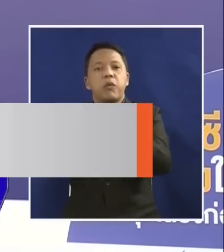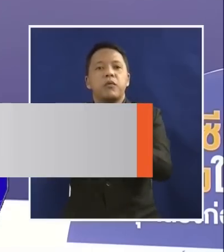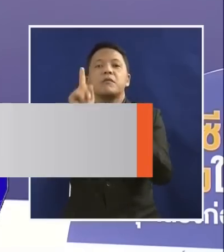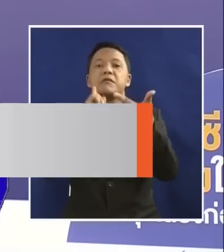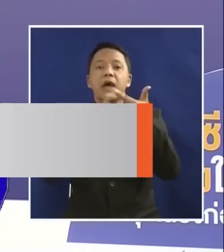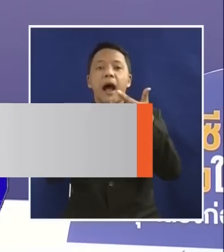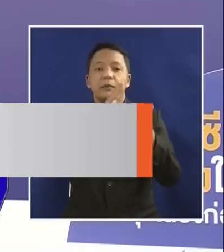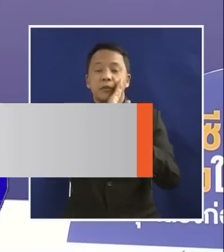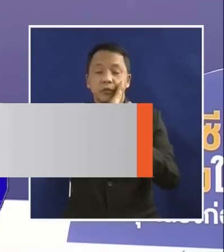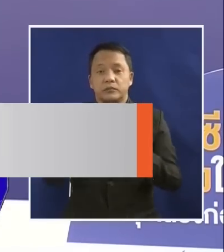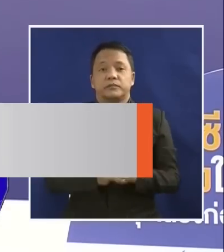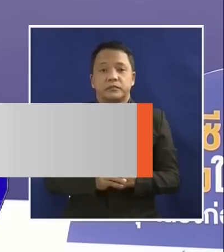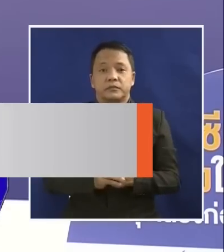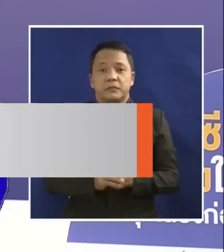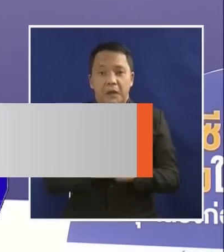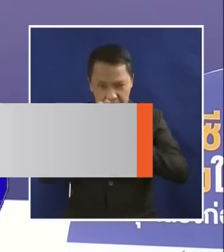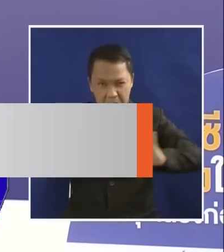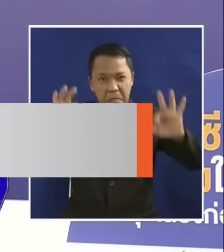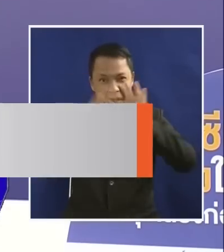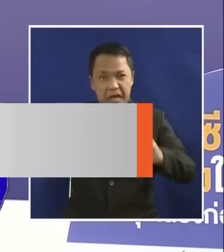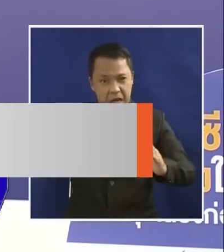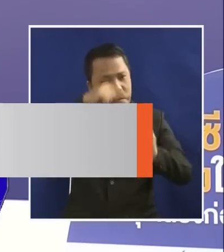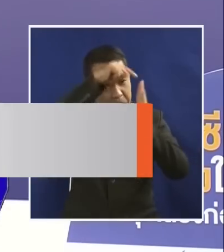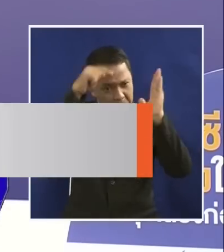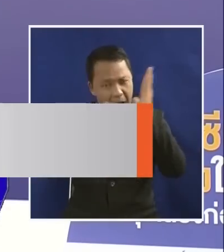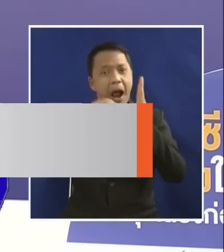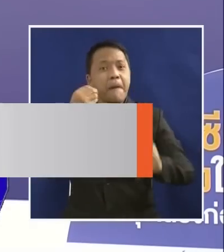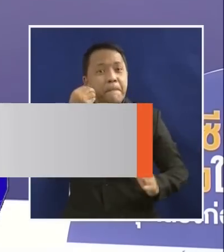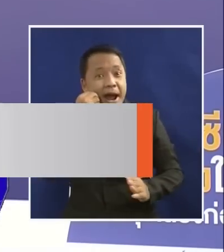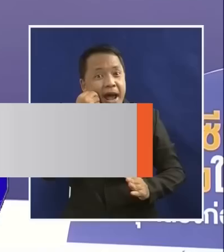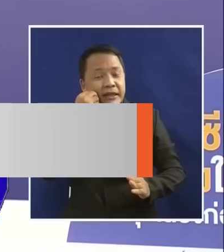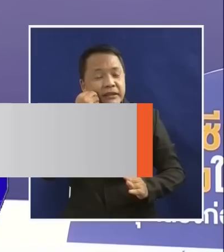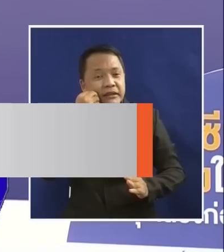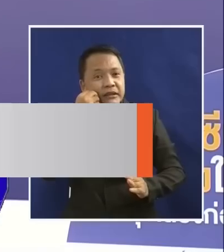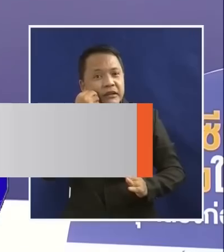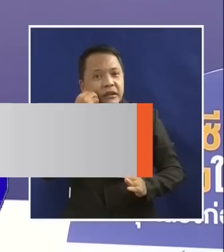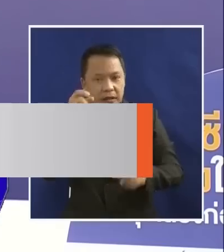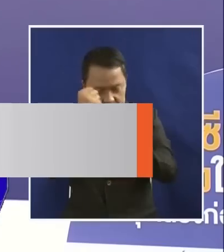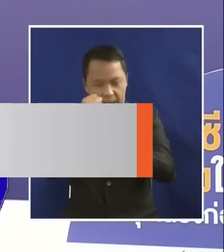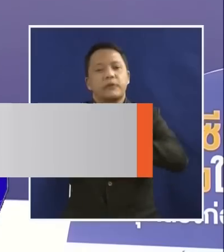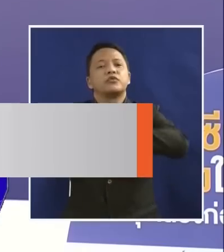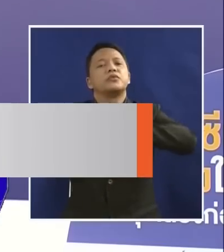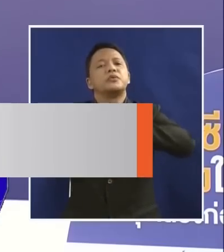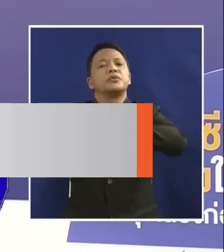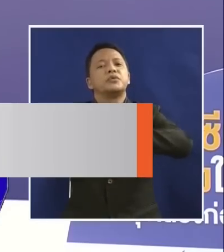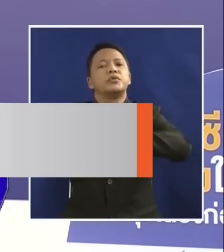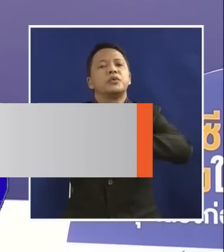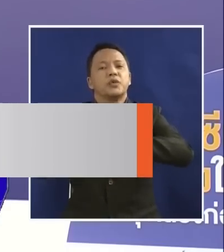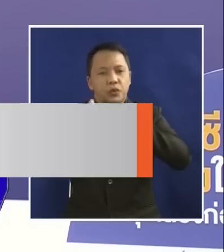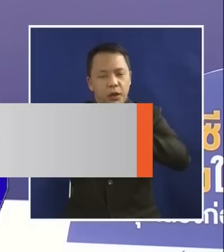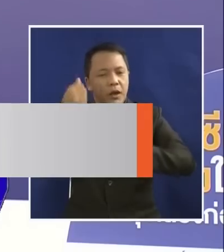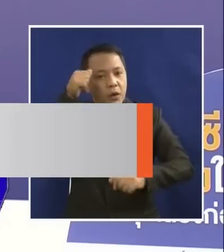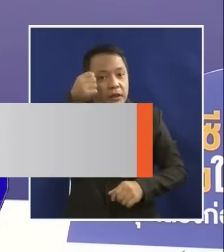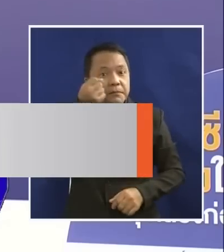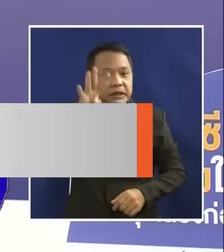นะครับถ้าสมมติท่านจำเป็นจะต้องเดินทางกลับมาอยู่ที่บ้านเป็นไปได้ให้ work from home แล้วก็กักตัวเอง